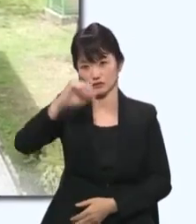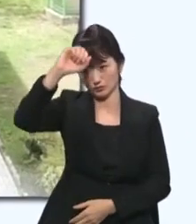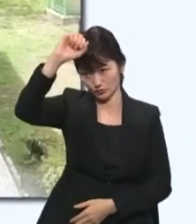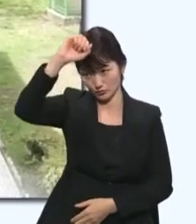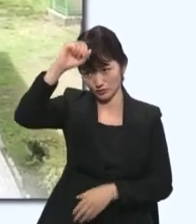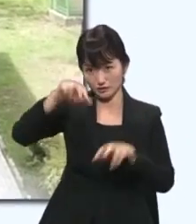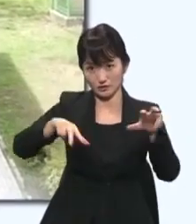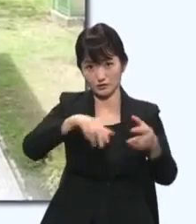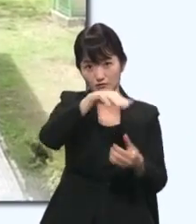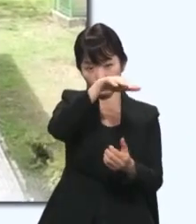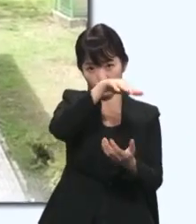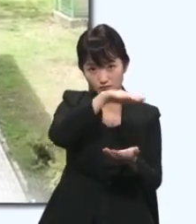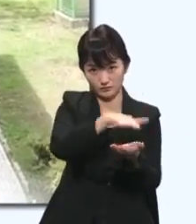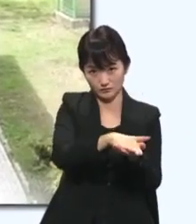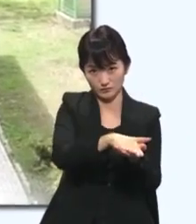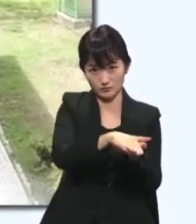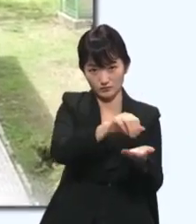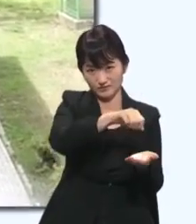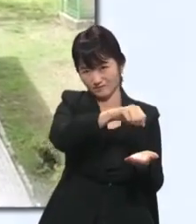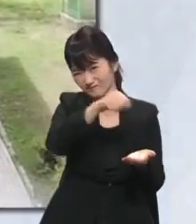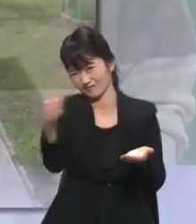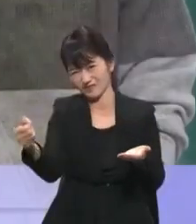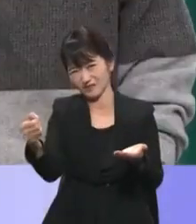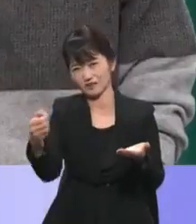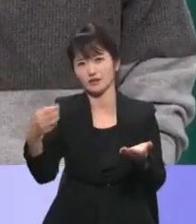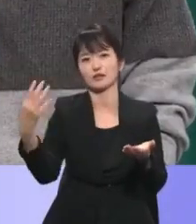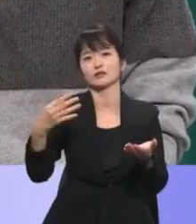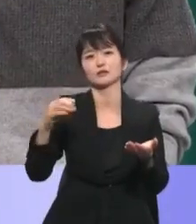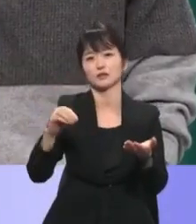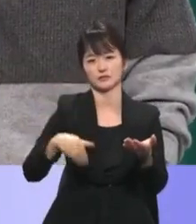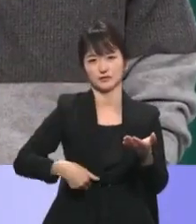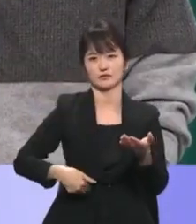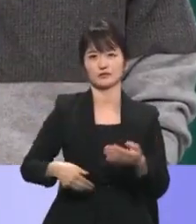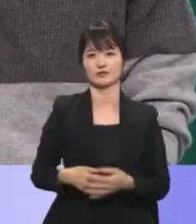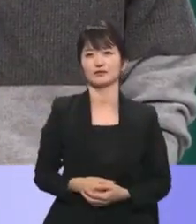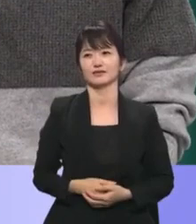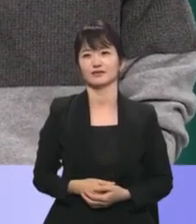이제 닫혀 있는데 이거 여는데만 또 4천만원이던데요